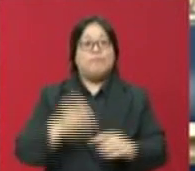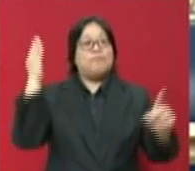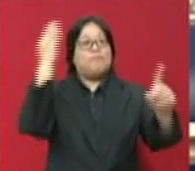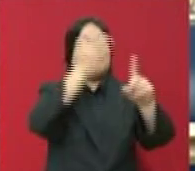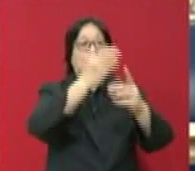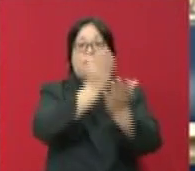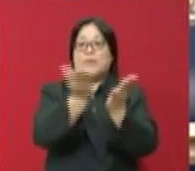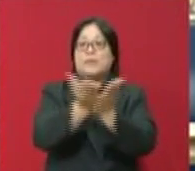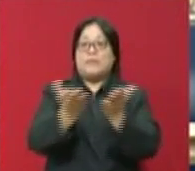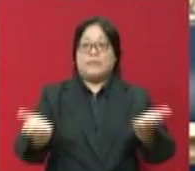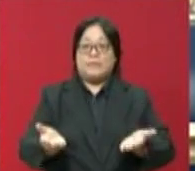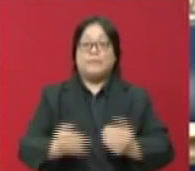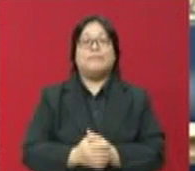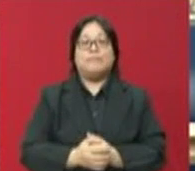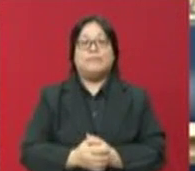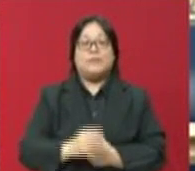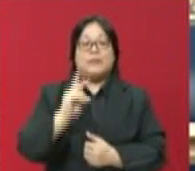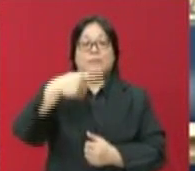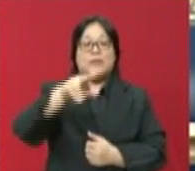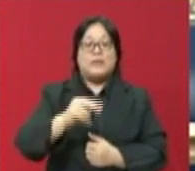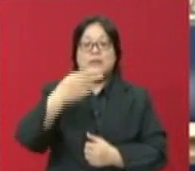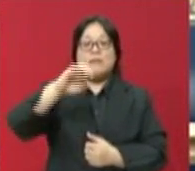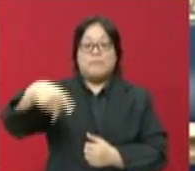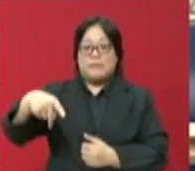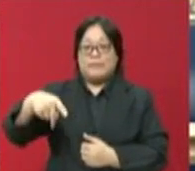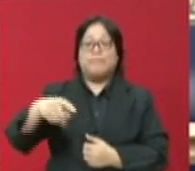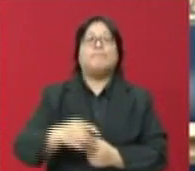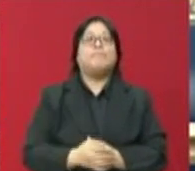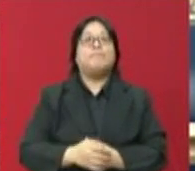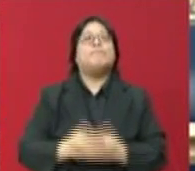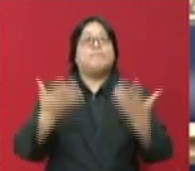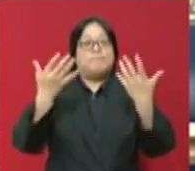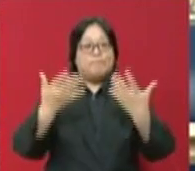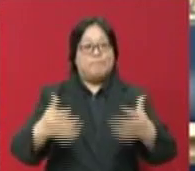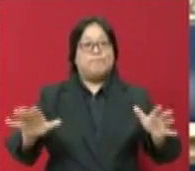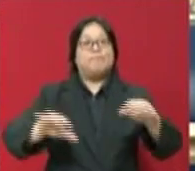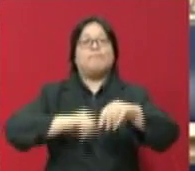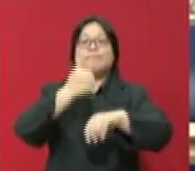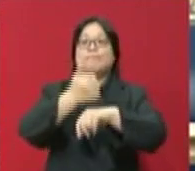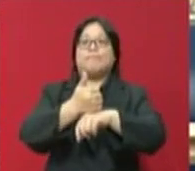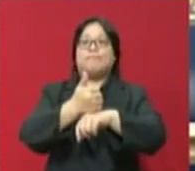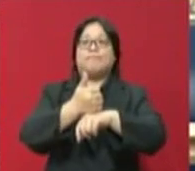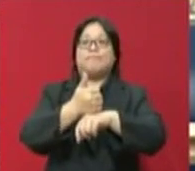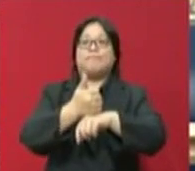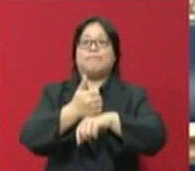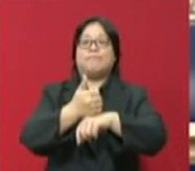matlamat belanjawan ini. Jadi KPD dan HCP juga telah mengadakan